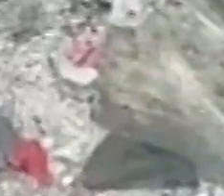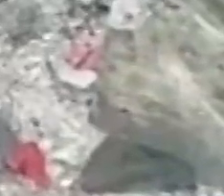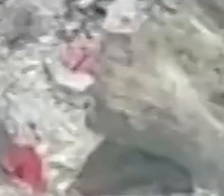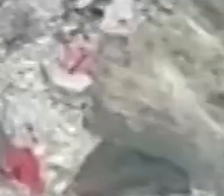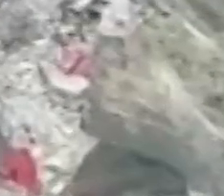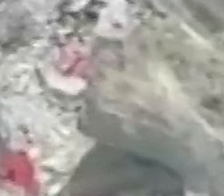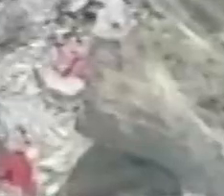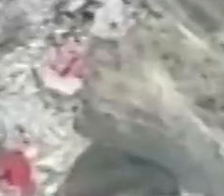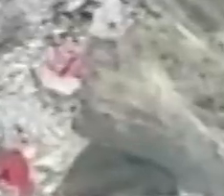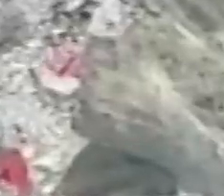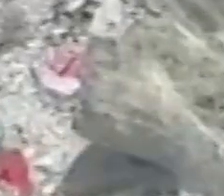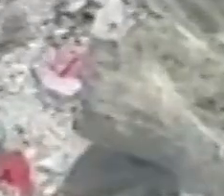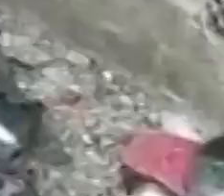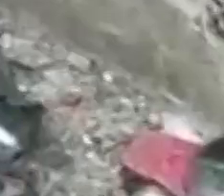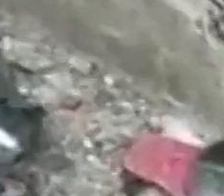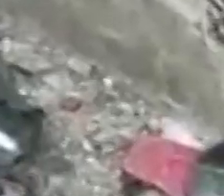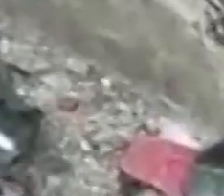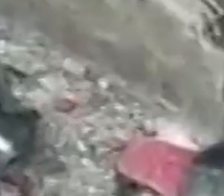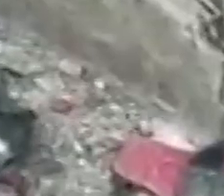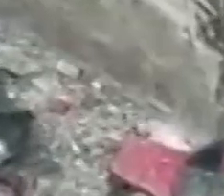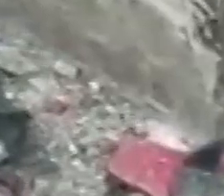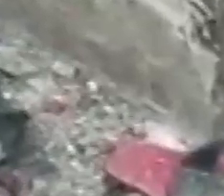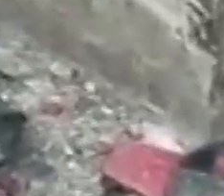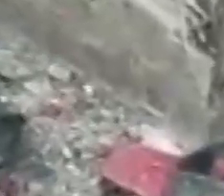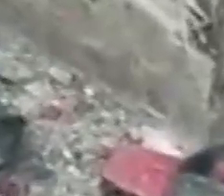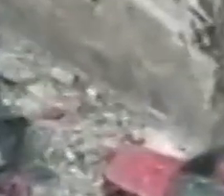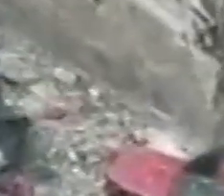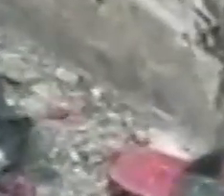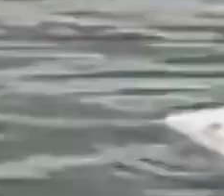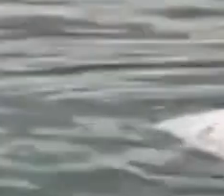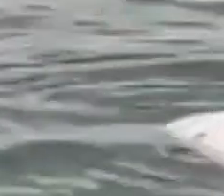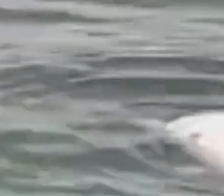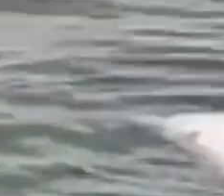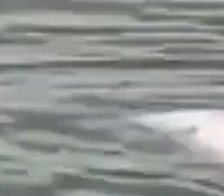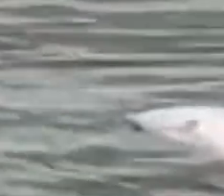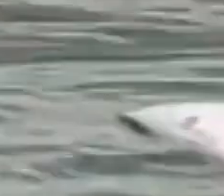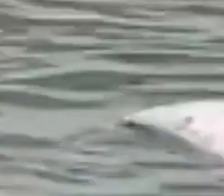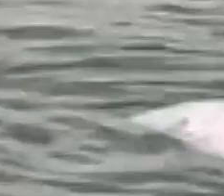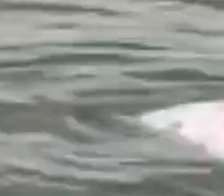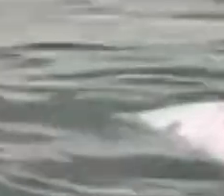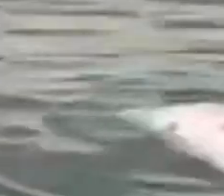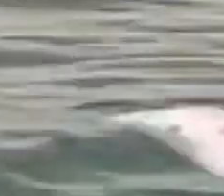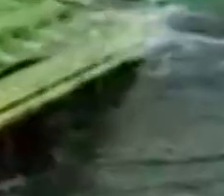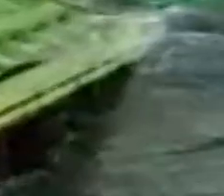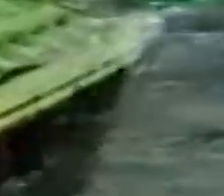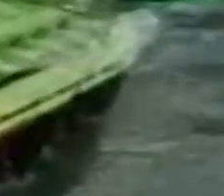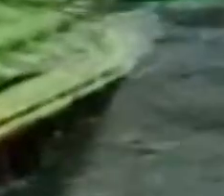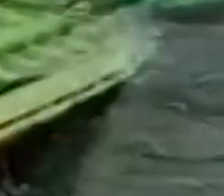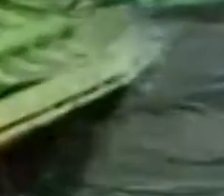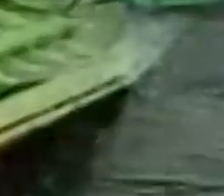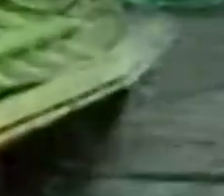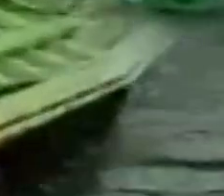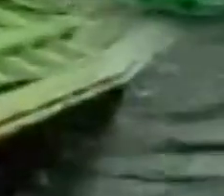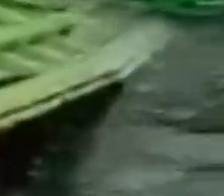menabrak dua unit sepeda motor milik petugas dermaga. Kedua sepeda motor ini pun ikut tenggelam. Truk yang